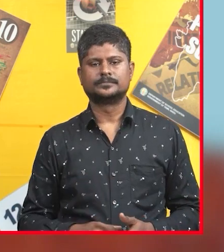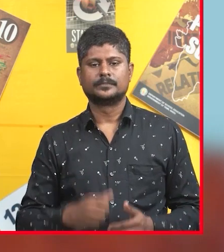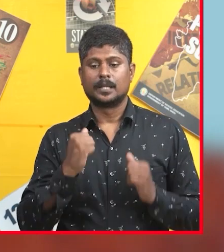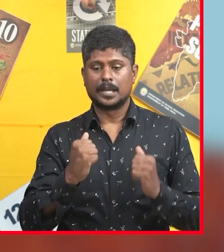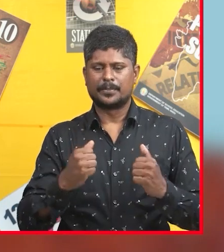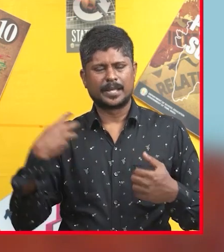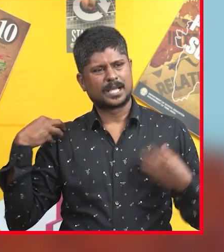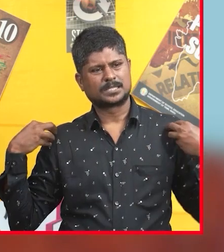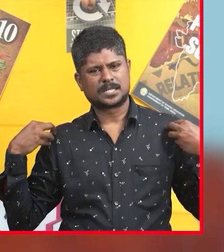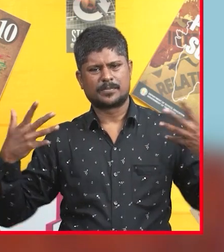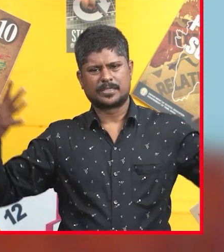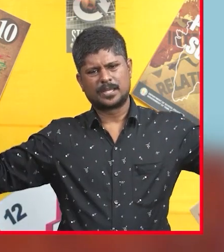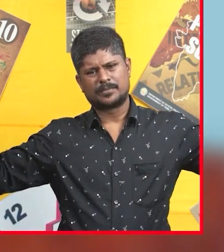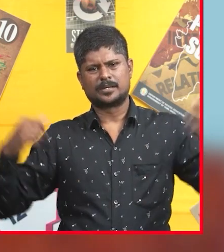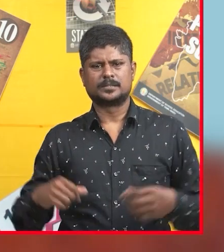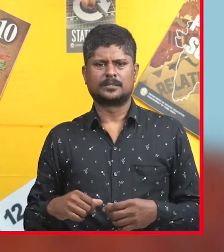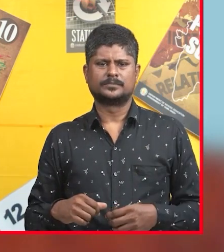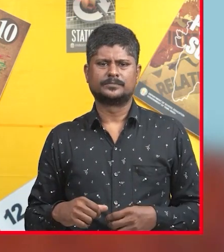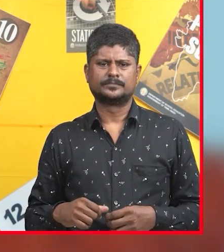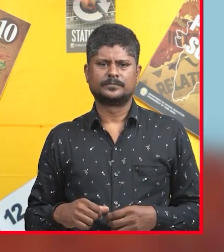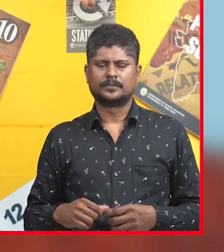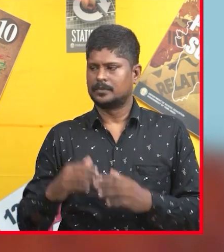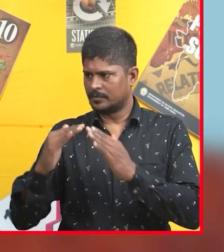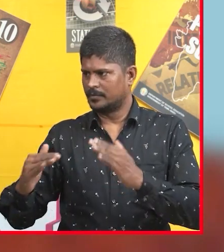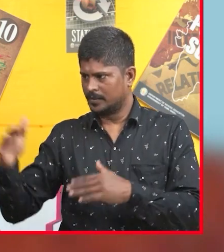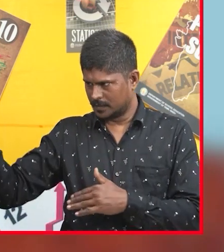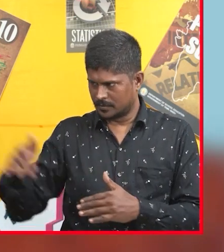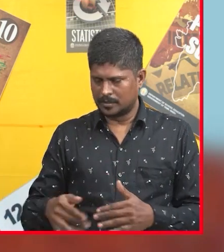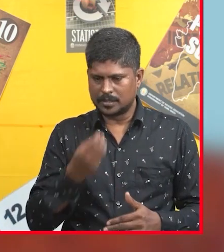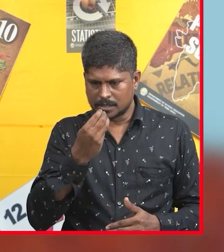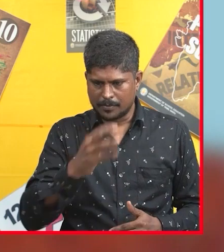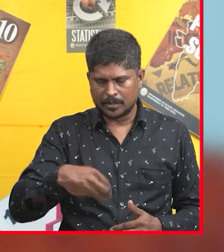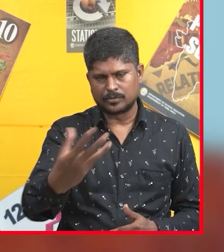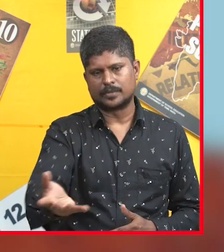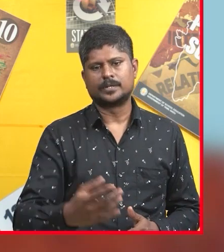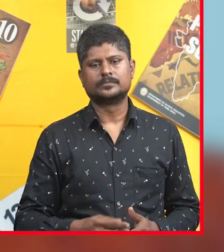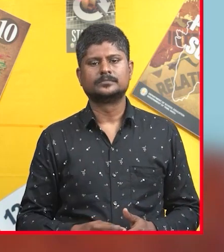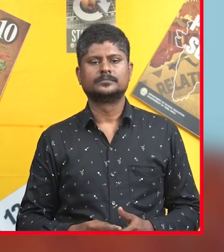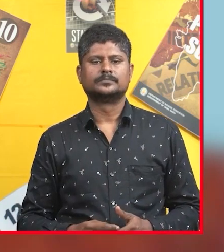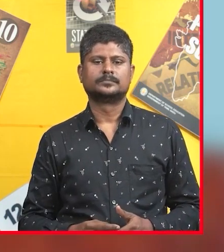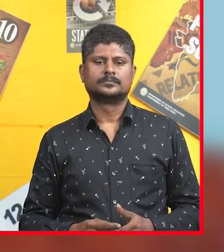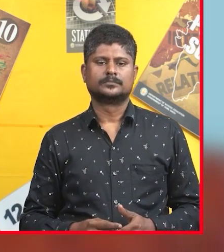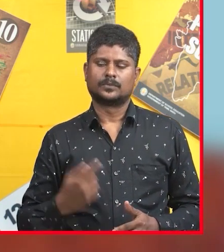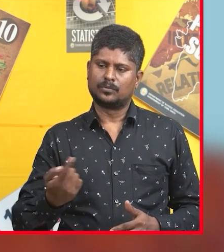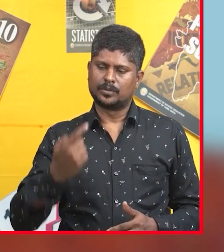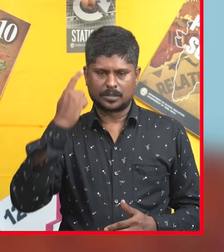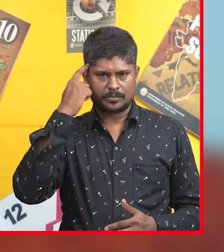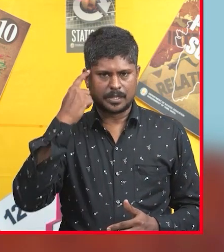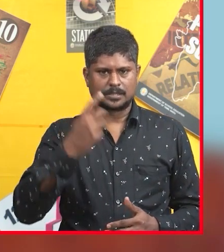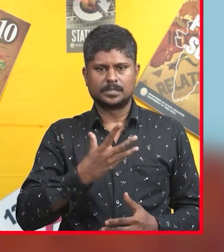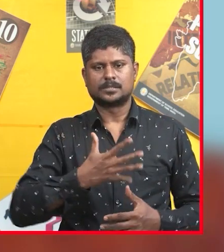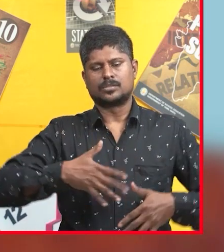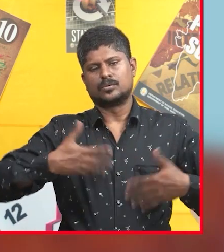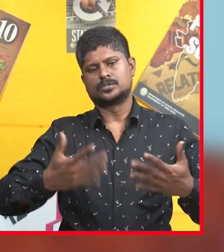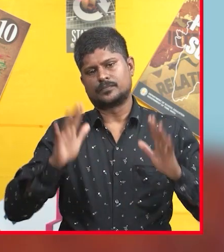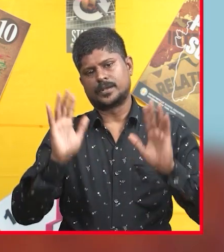கஷ்டம் இருந்தாலும் சரி வந்து விருந்தினரை நம்ம உபசரிக்கணும் அப்படின்னு அந்த உபசரிப்புல மூலமா மகிழ்ச்சி அடைஞ்சாங்க